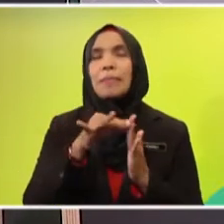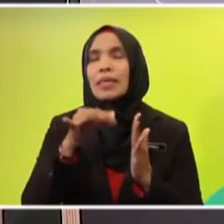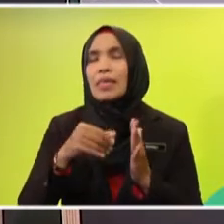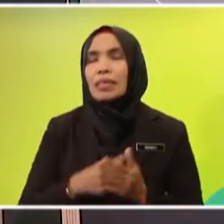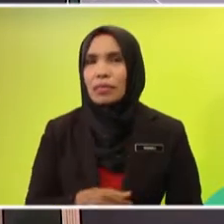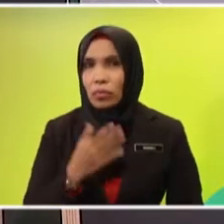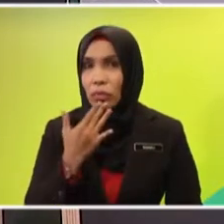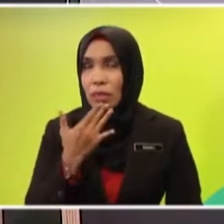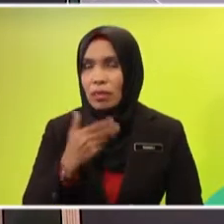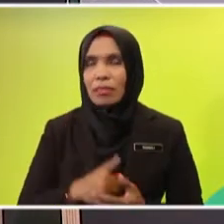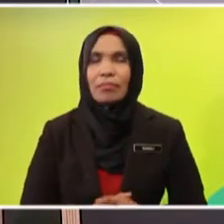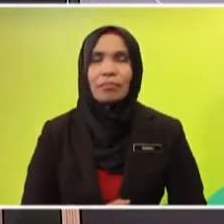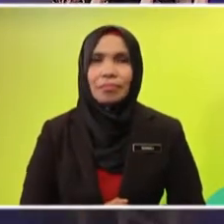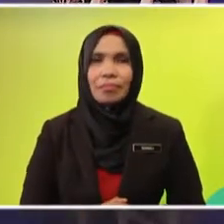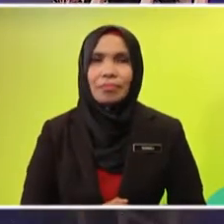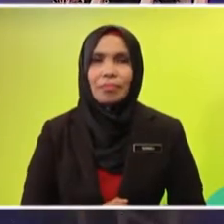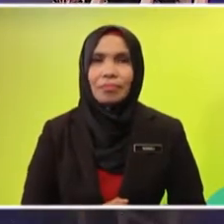jingga jingga